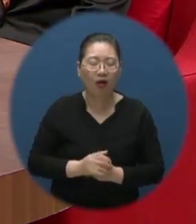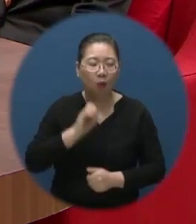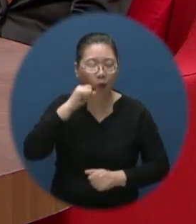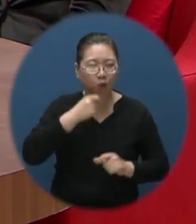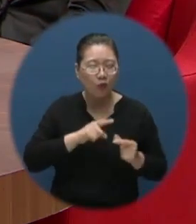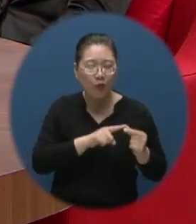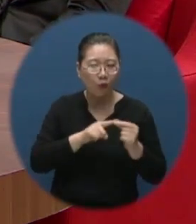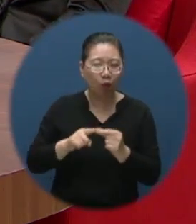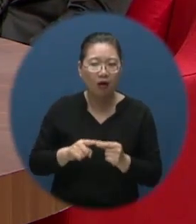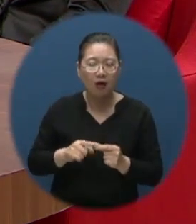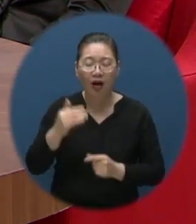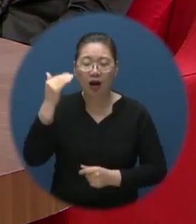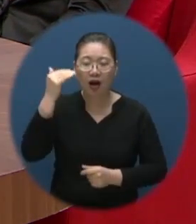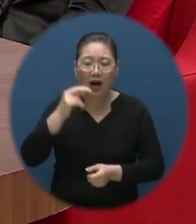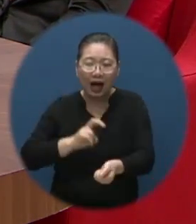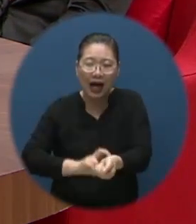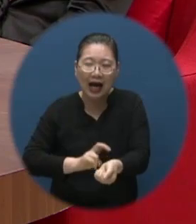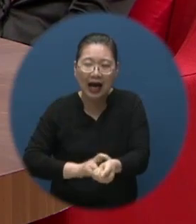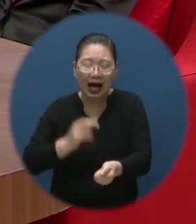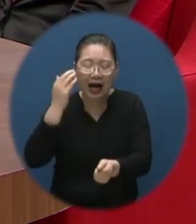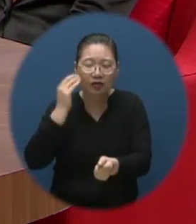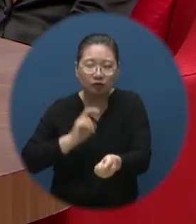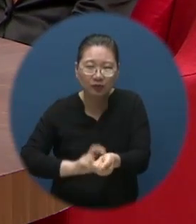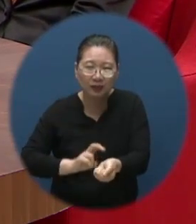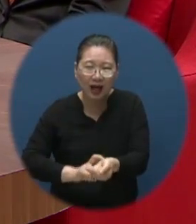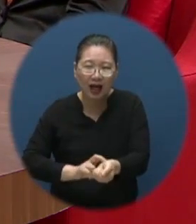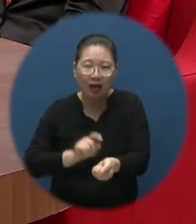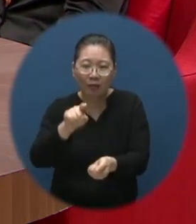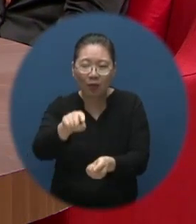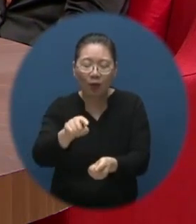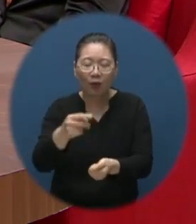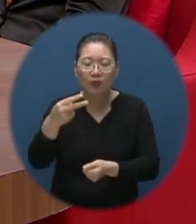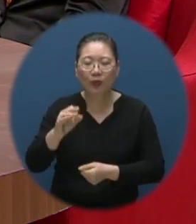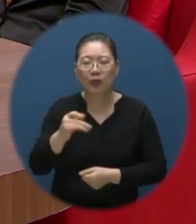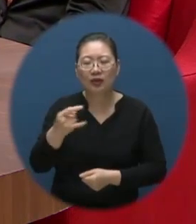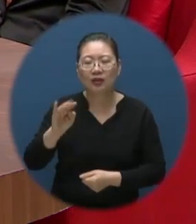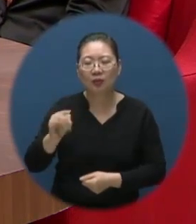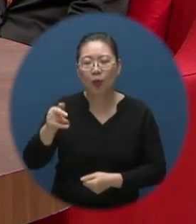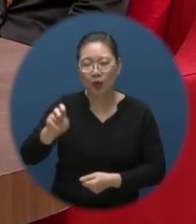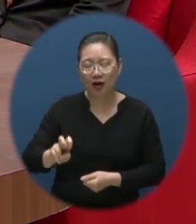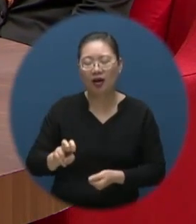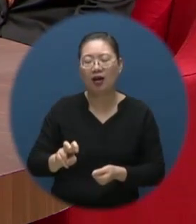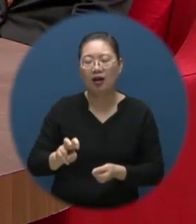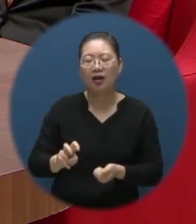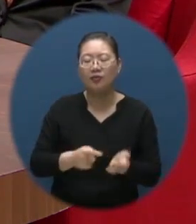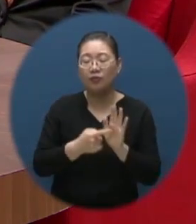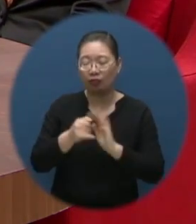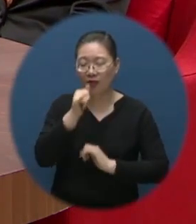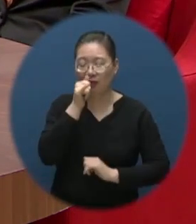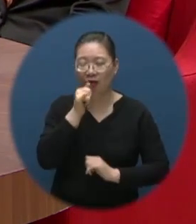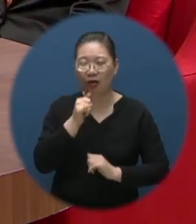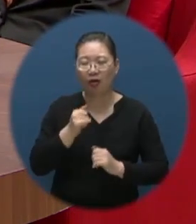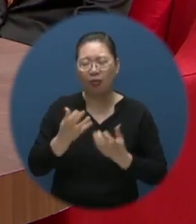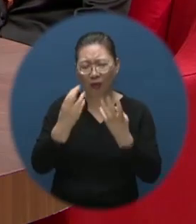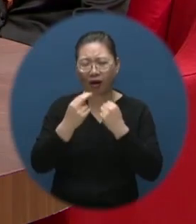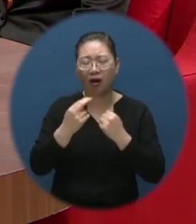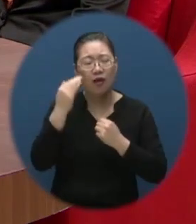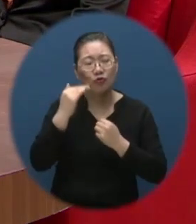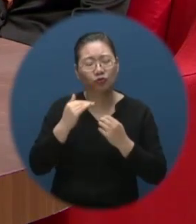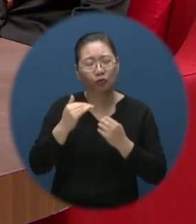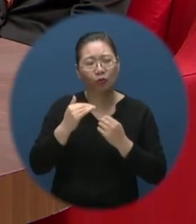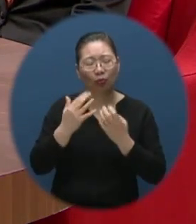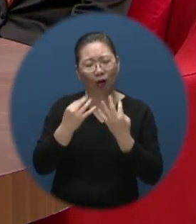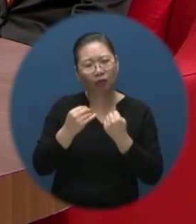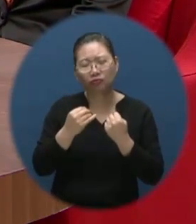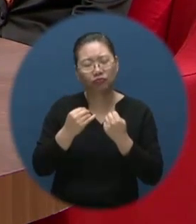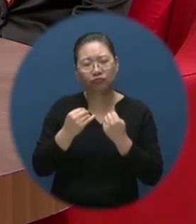용어인데요. 근데 한방에는 거기 동의보감에 그게 나와 있습니다. 담골 두통이요. 근데 많이는 없어요, 우리나라는.